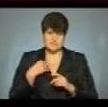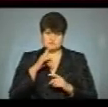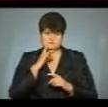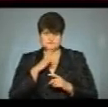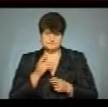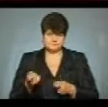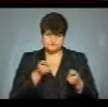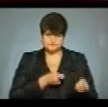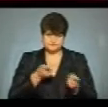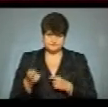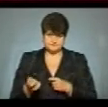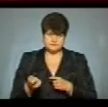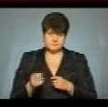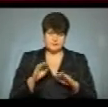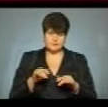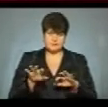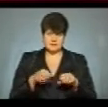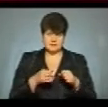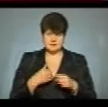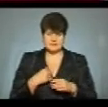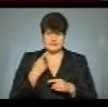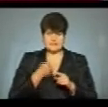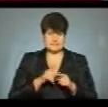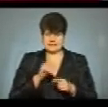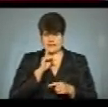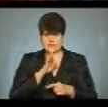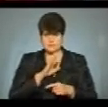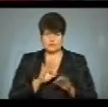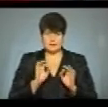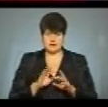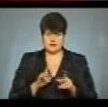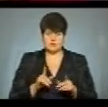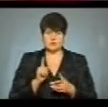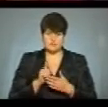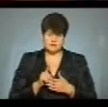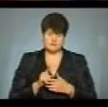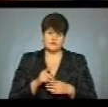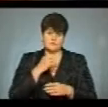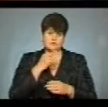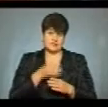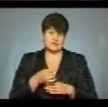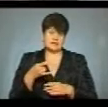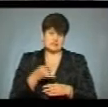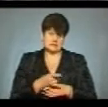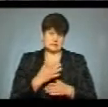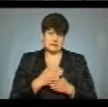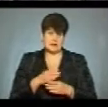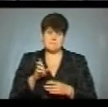його перевозити в гості, потім забирати назад, це не зовсім правильно. Має бути відповідати таксист, є багажник в